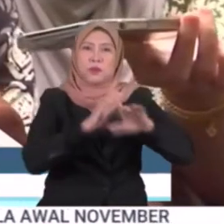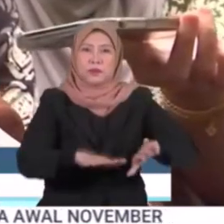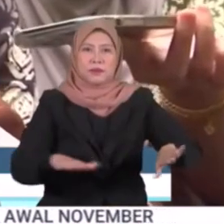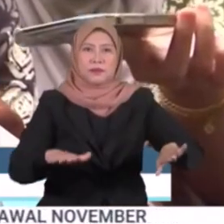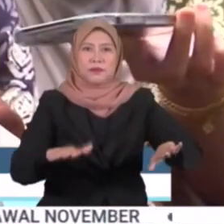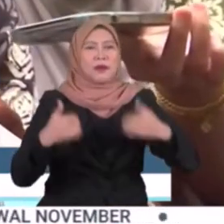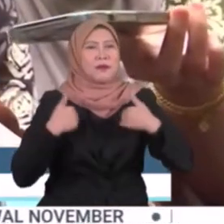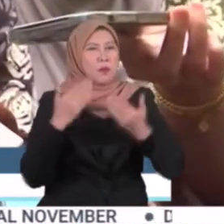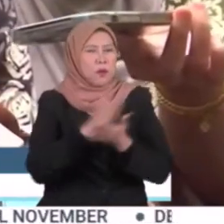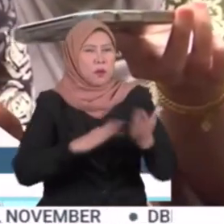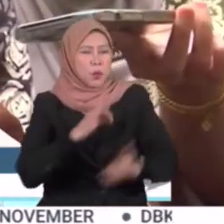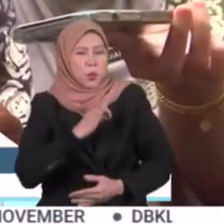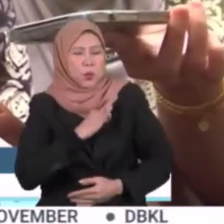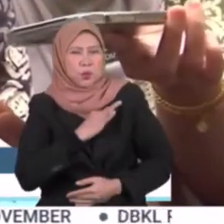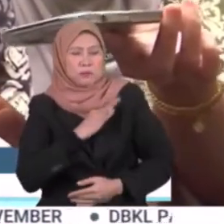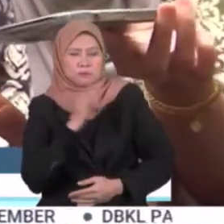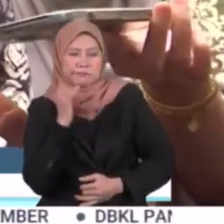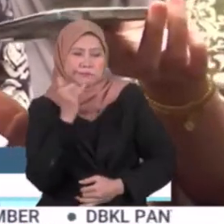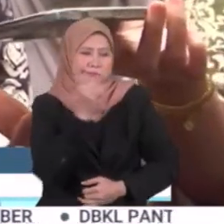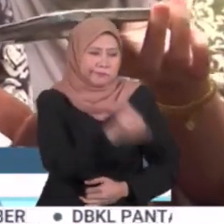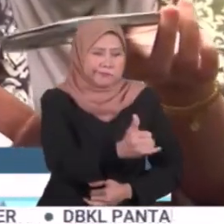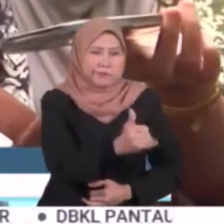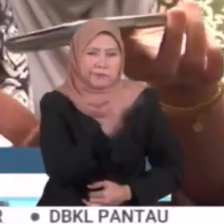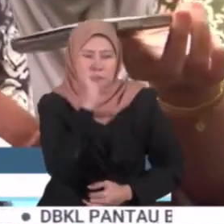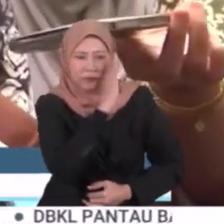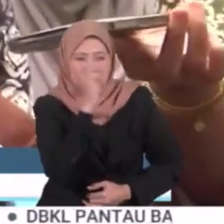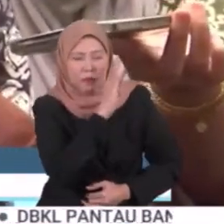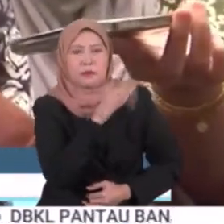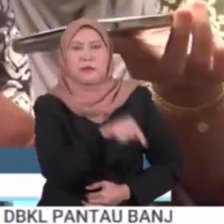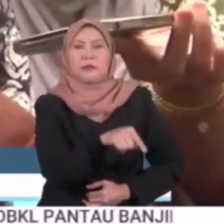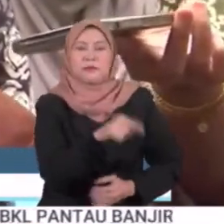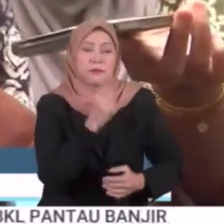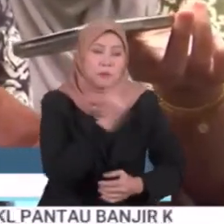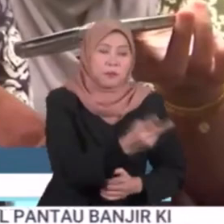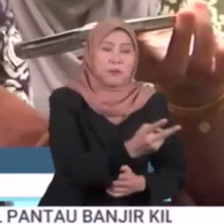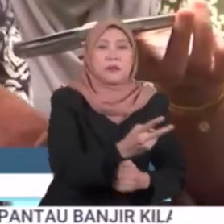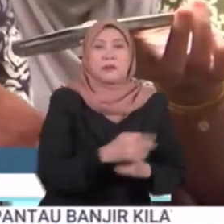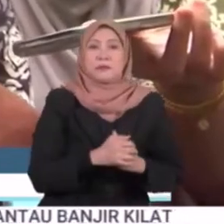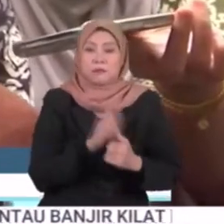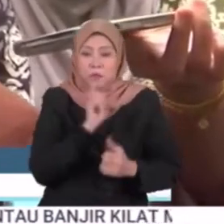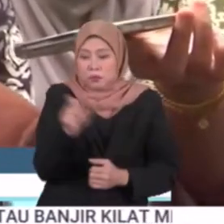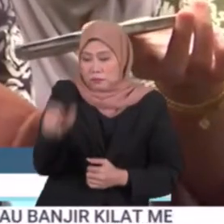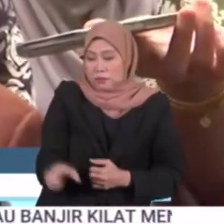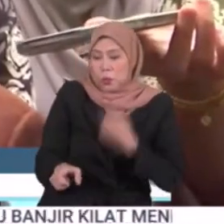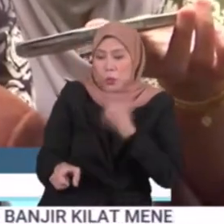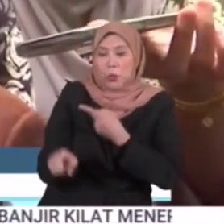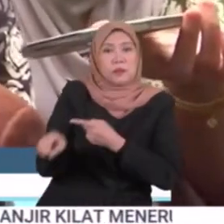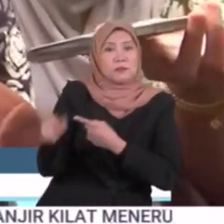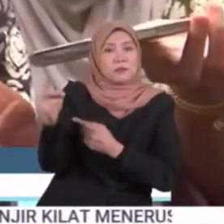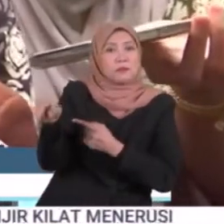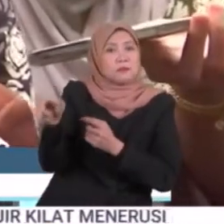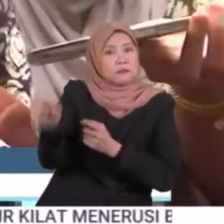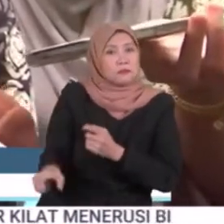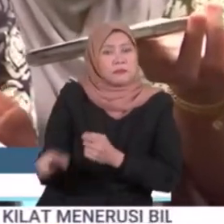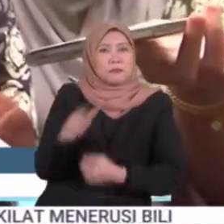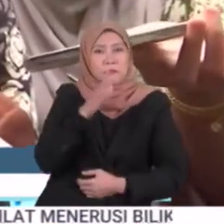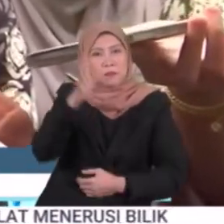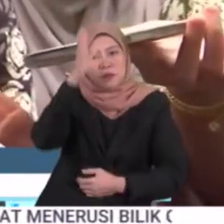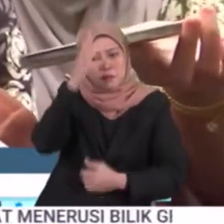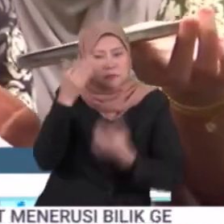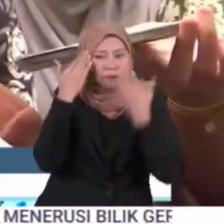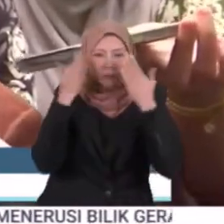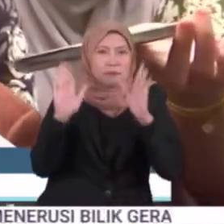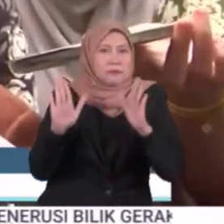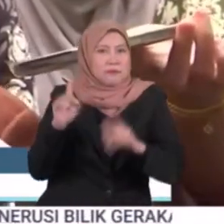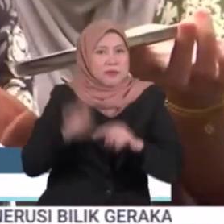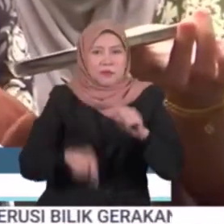yang mengintai di luar sana. Jadi kita tidak tahu ini sama ada ini bapa ke siapa. Jadi kita tak dapat